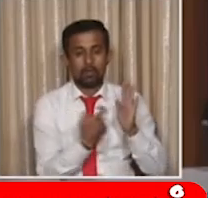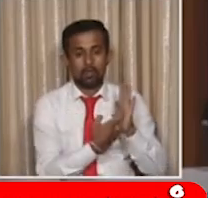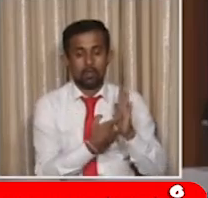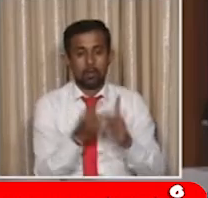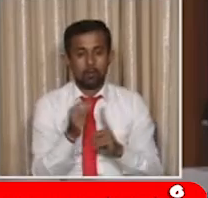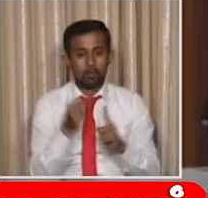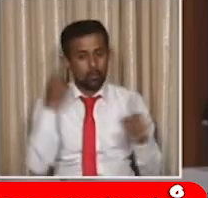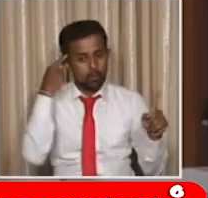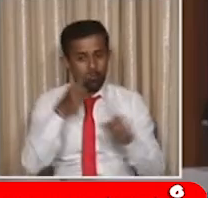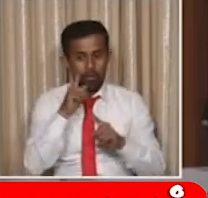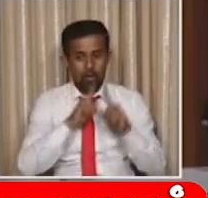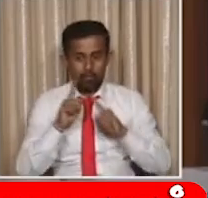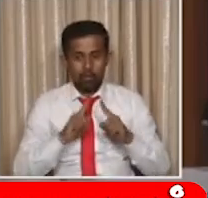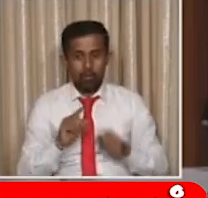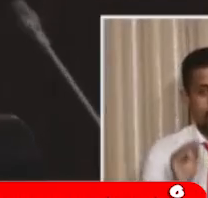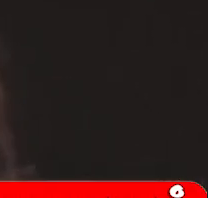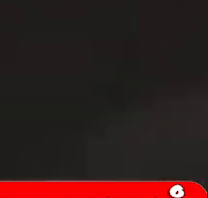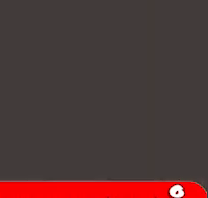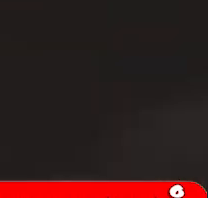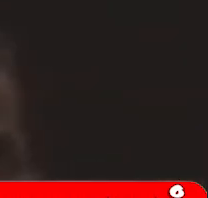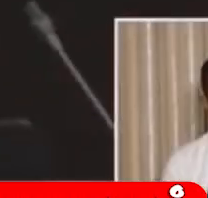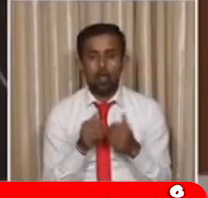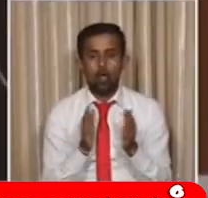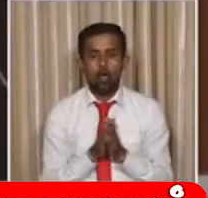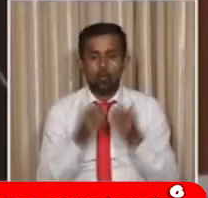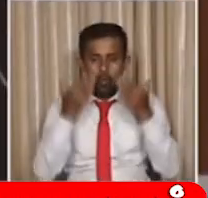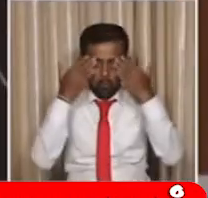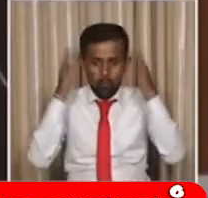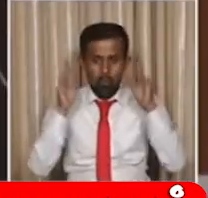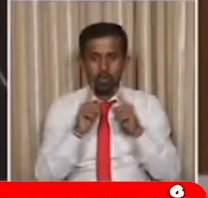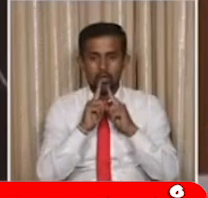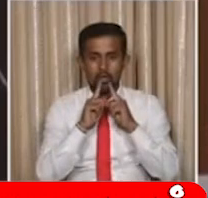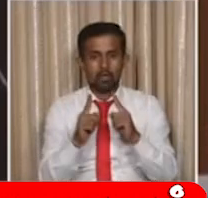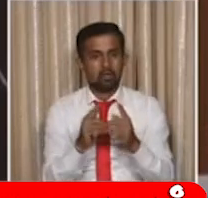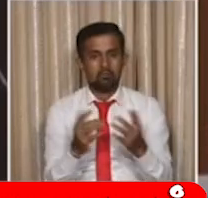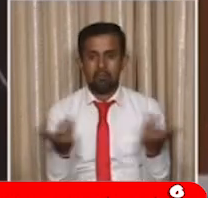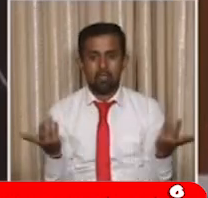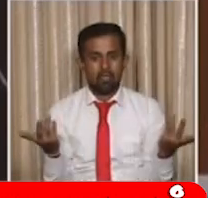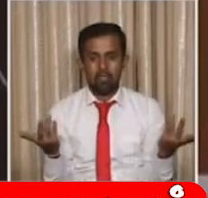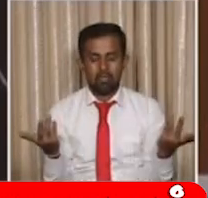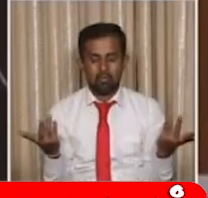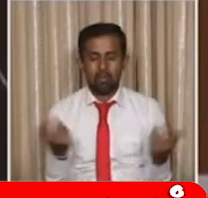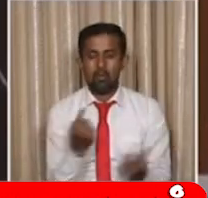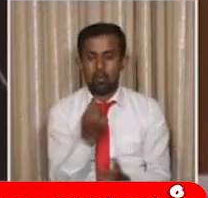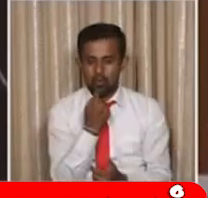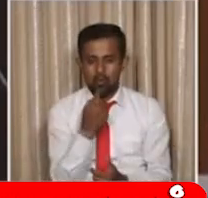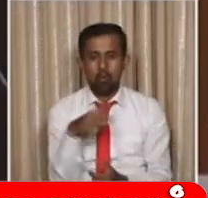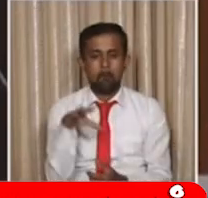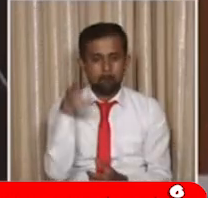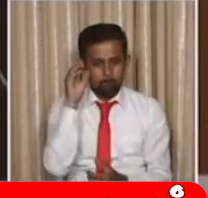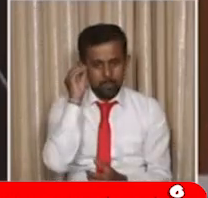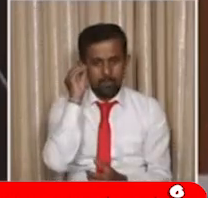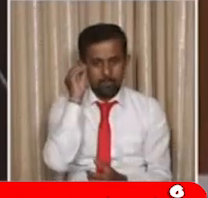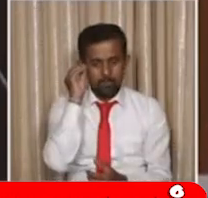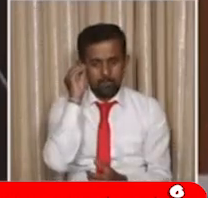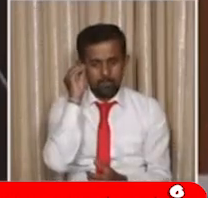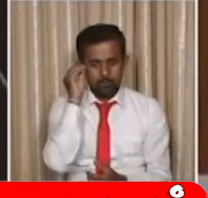இது சர்வதேச பொறிமுறையாக இருந்தால் மட்டும்தான். இட் ஹஸ் பீன் டிசைடட் ஃபார் குட் ரீசன் ஆர்